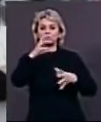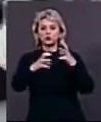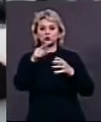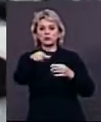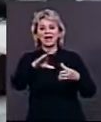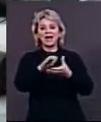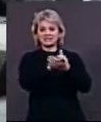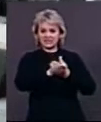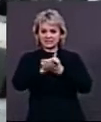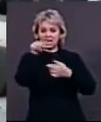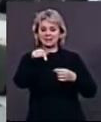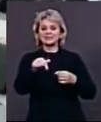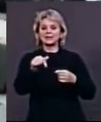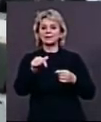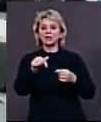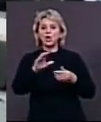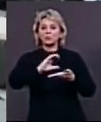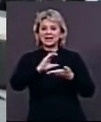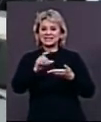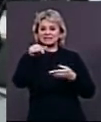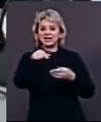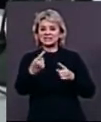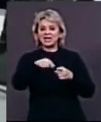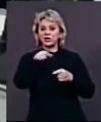Международная ассоциация производителей и